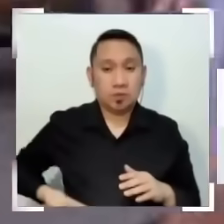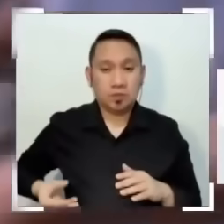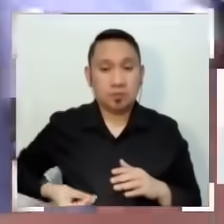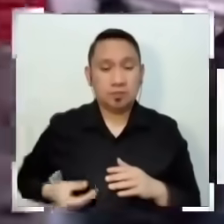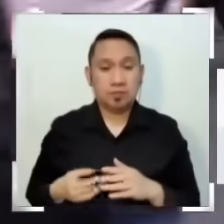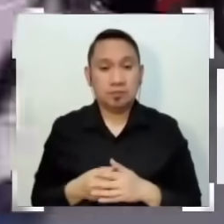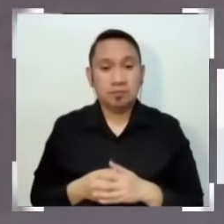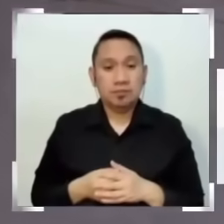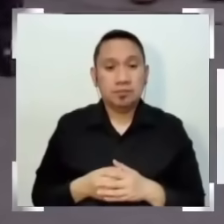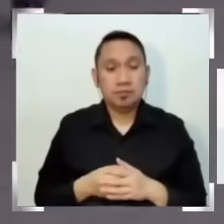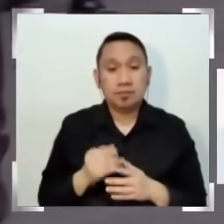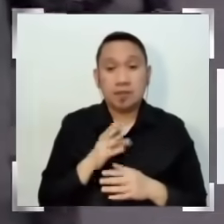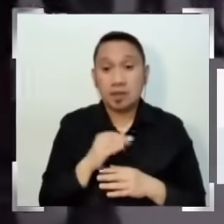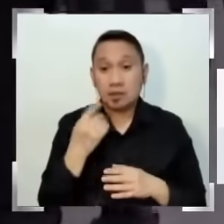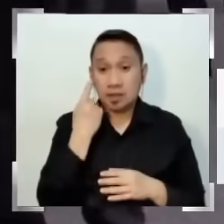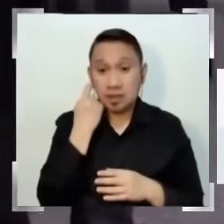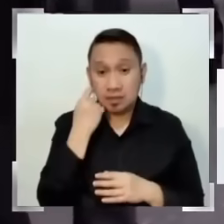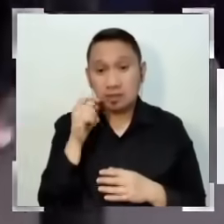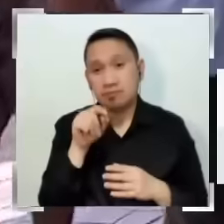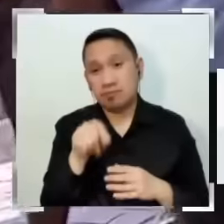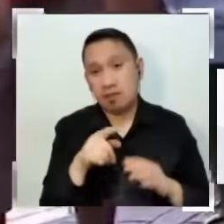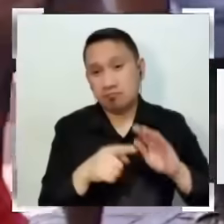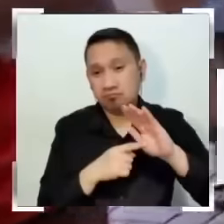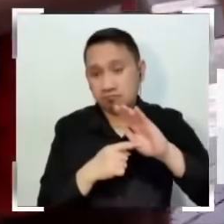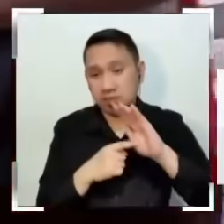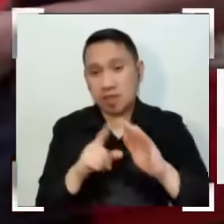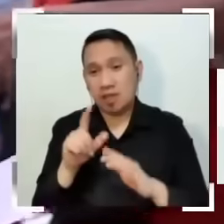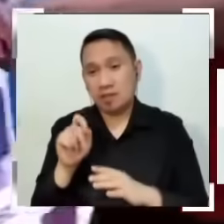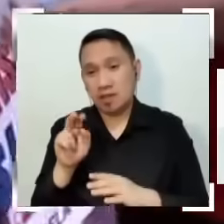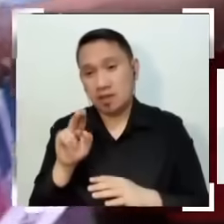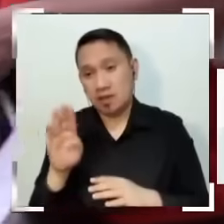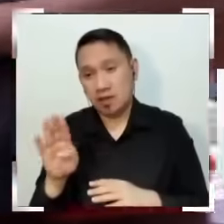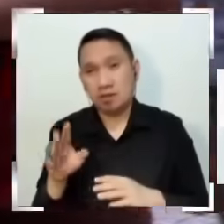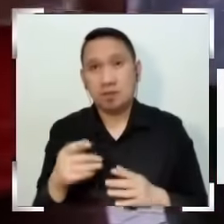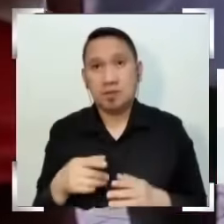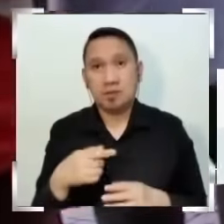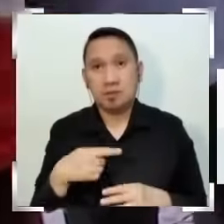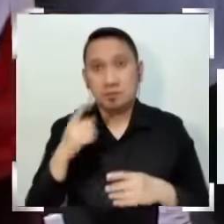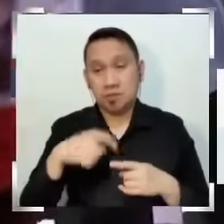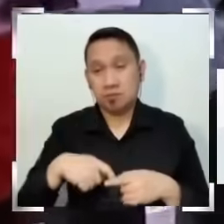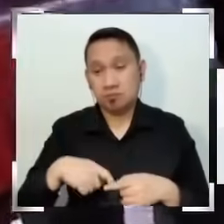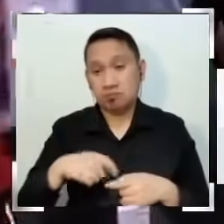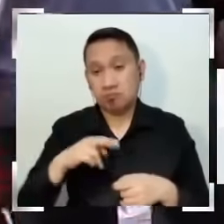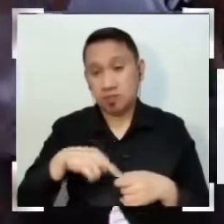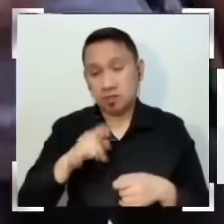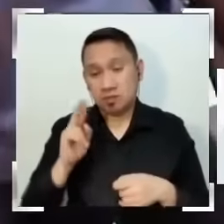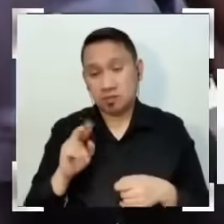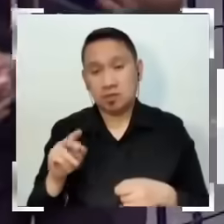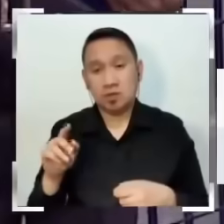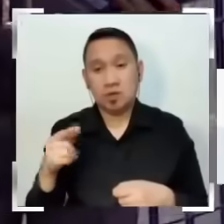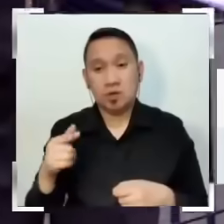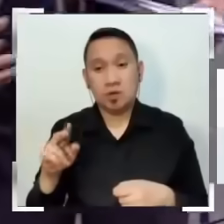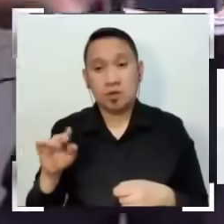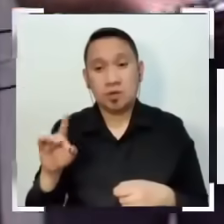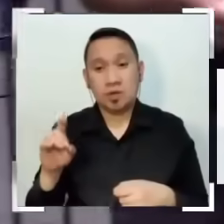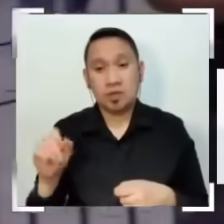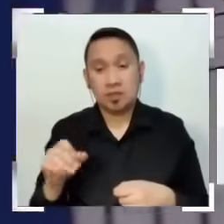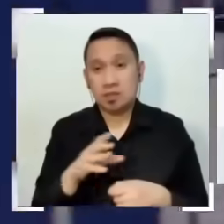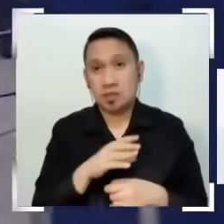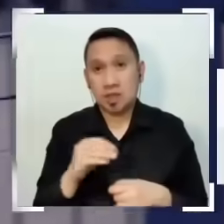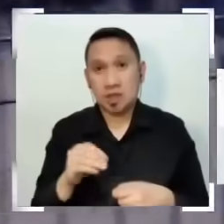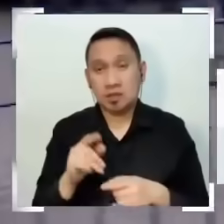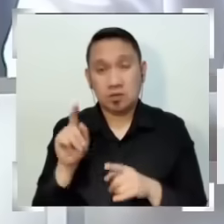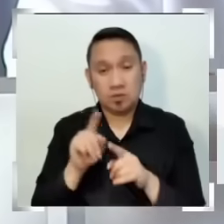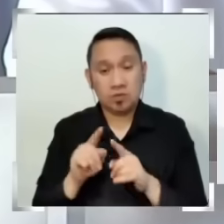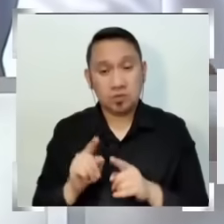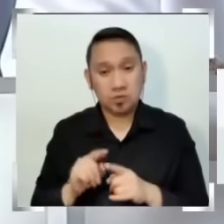Nangalampag din sila kanina sa tanggapan ng LTFRB para sa pagbibitiw ni Suspended Chair Teofilo Guadis III at Transportation Secretary Jaime